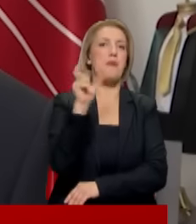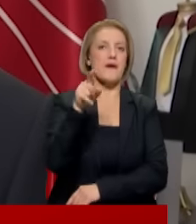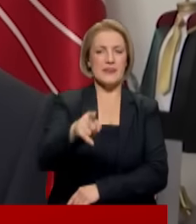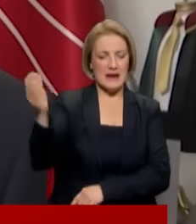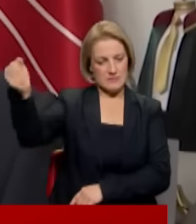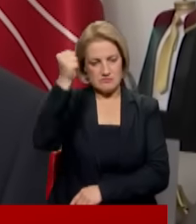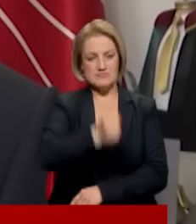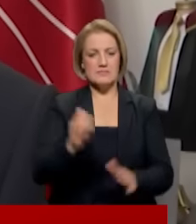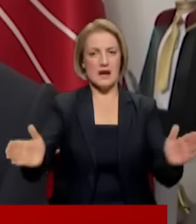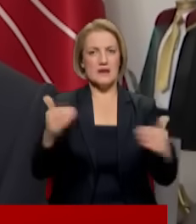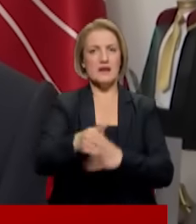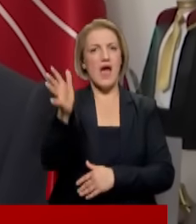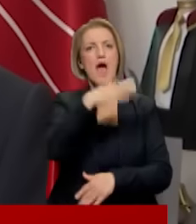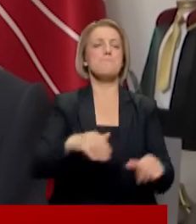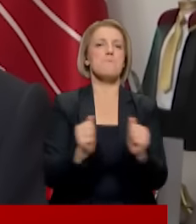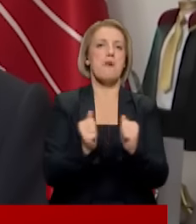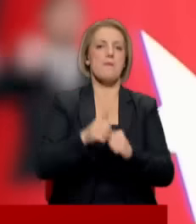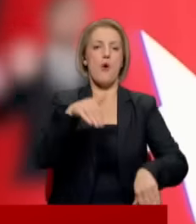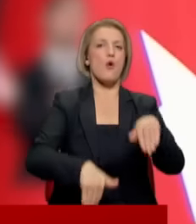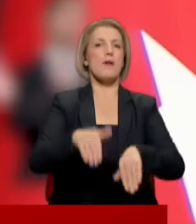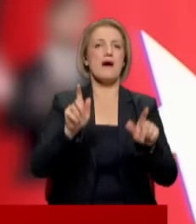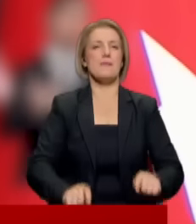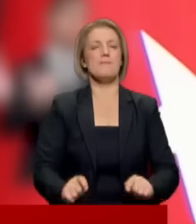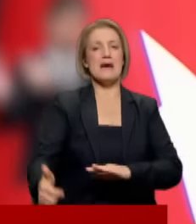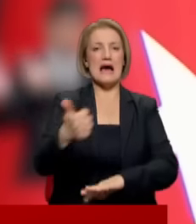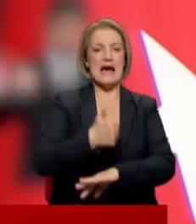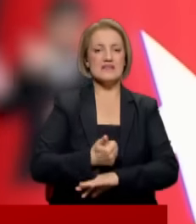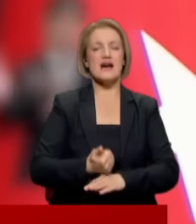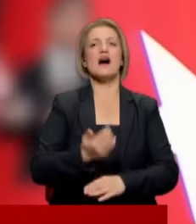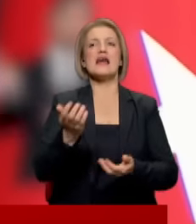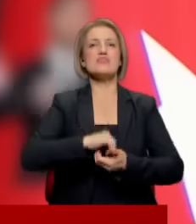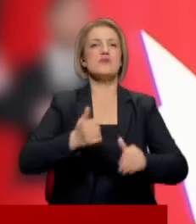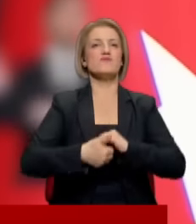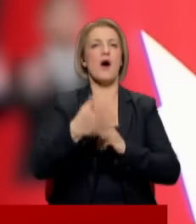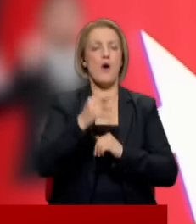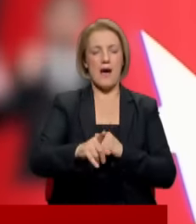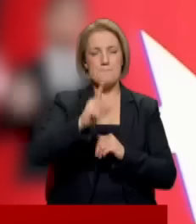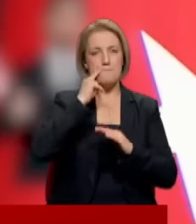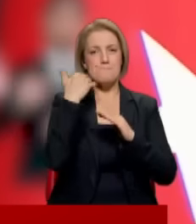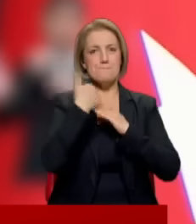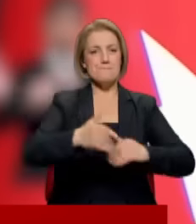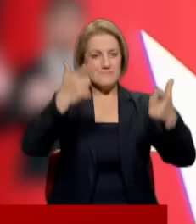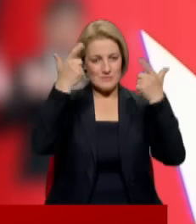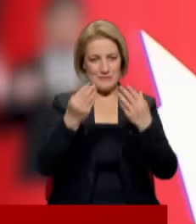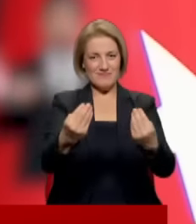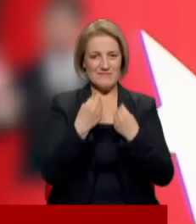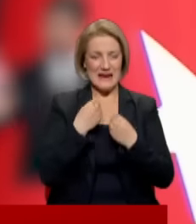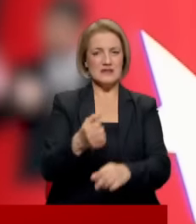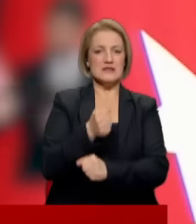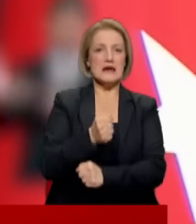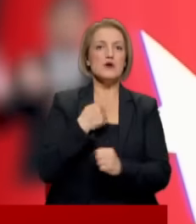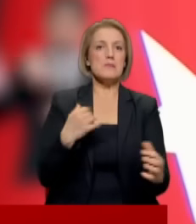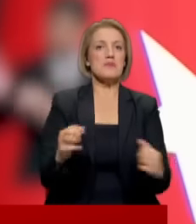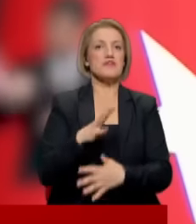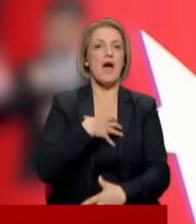getirsin sandığı hep beraber oylayın iktidar ve İttifak olarak milletin emanetine sıkı sıkıya sahip